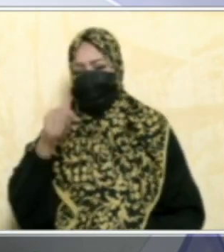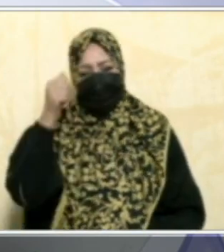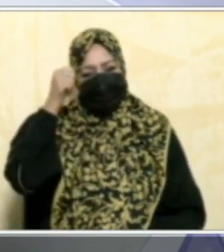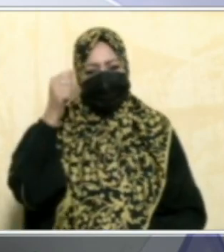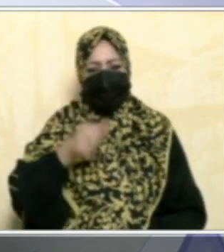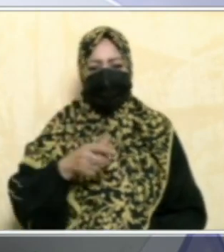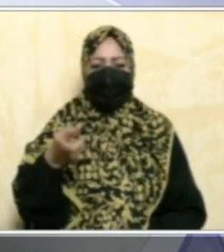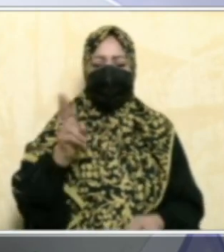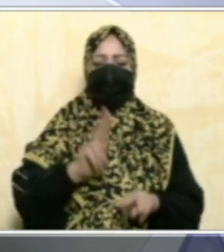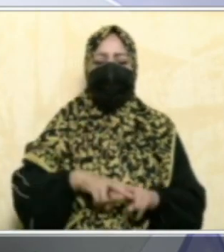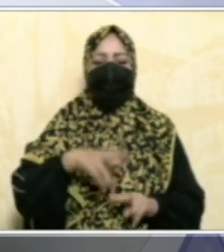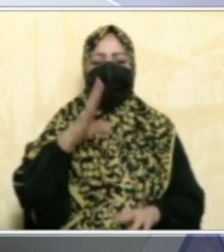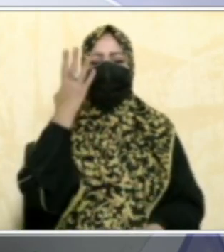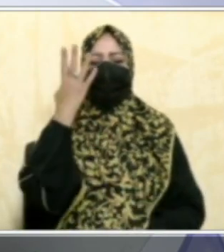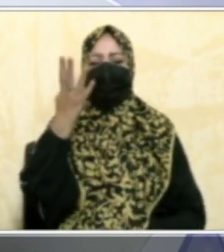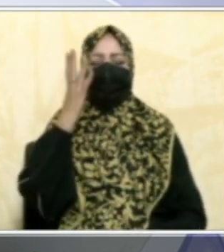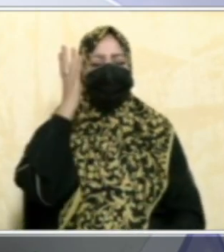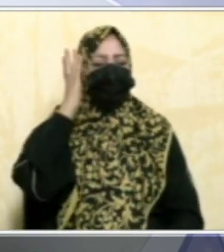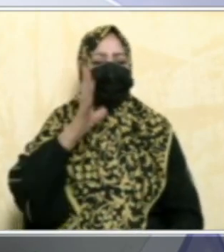يعيد الصلاة.